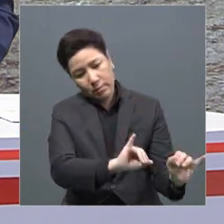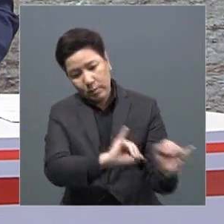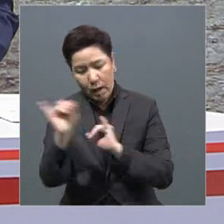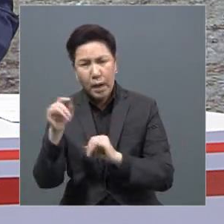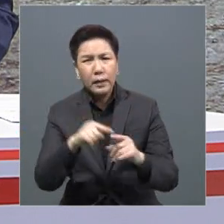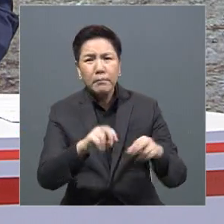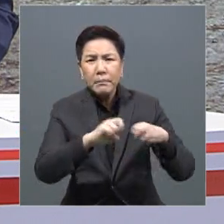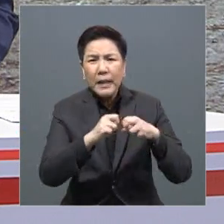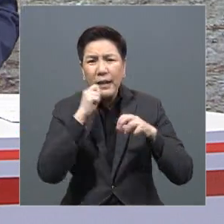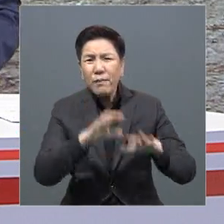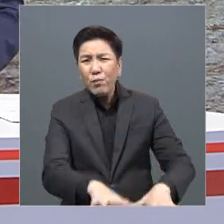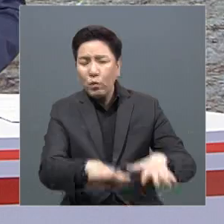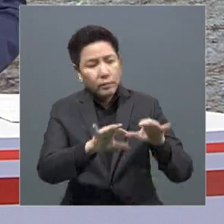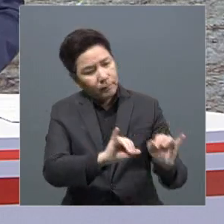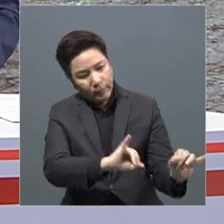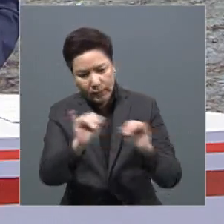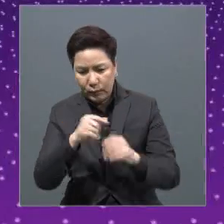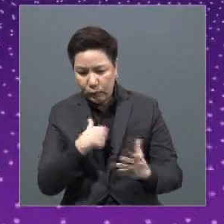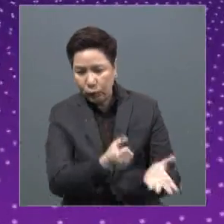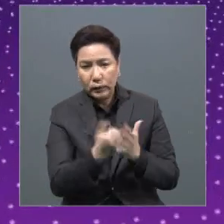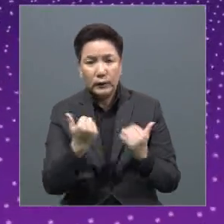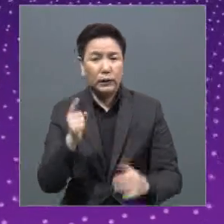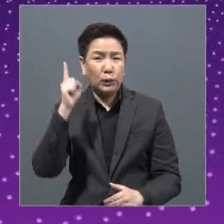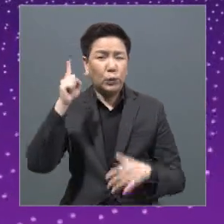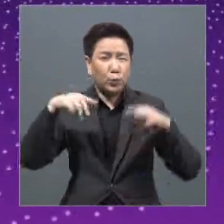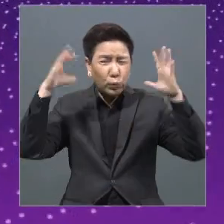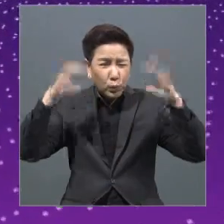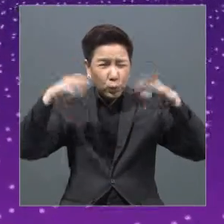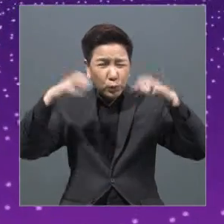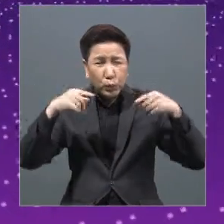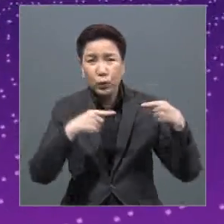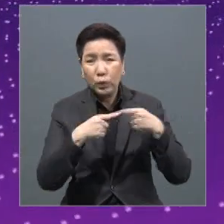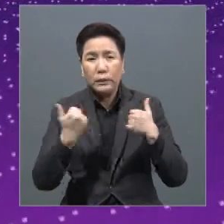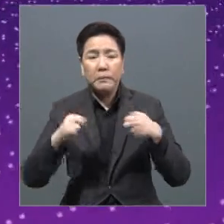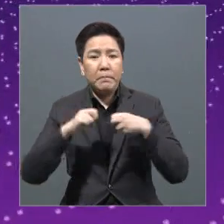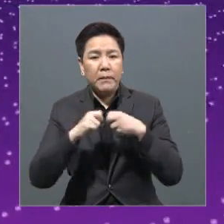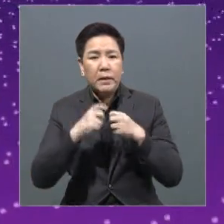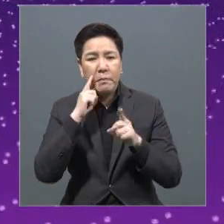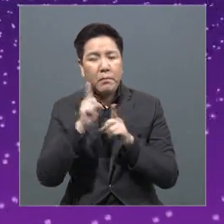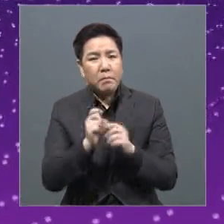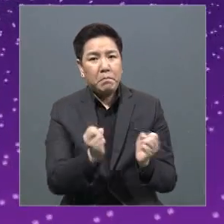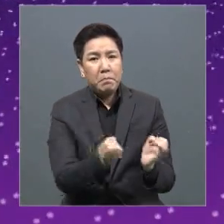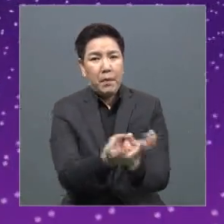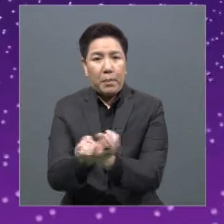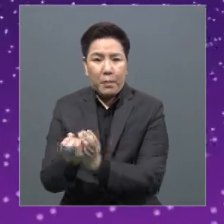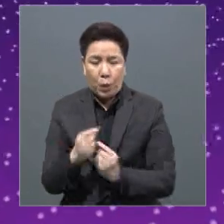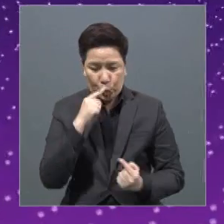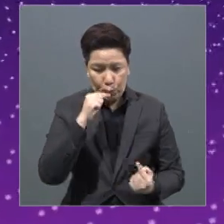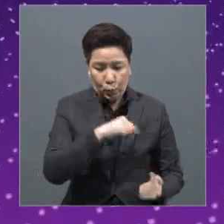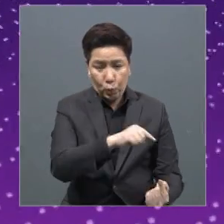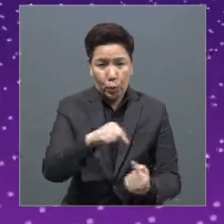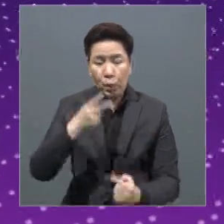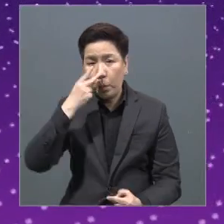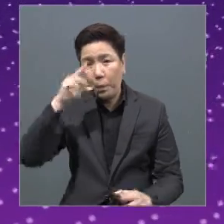ออกมาจากในพื้นที่เสี่ยงภยขณะเดียวกันฝนที่ตกอย่างต่อเนื่องทีเดียวก็ทำให้เกิดสถานการณ์เป็นวงกว้างในหลายจุดค่ะ